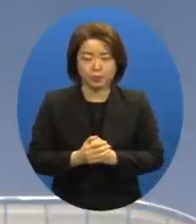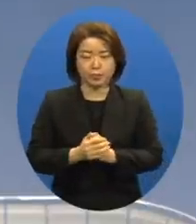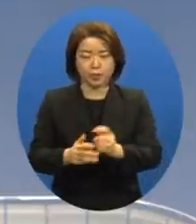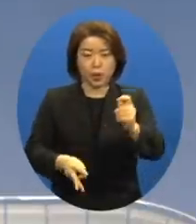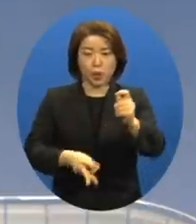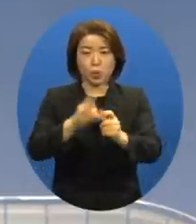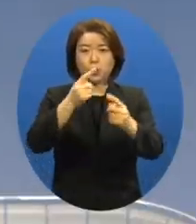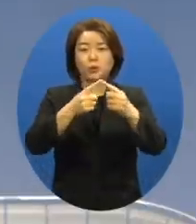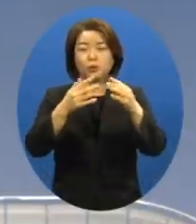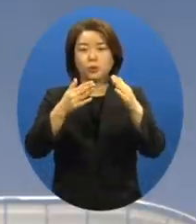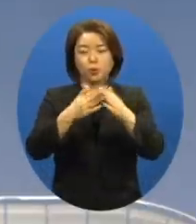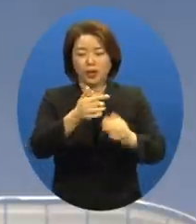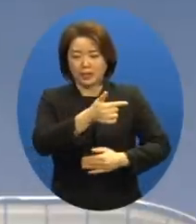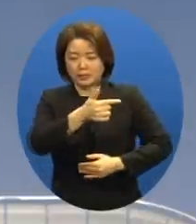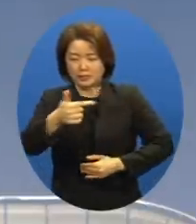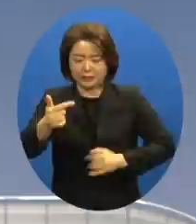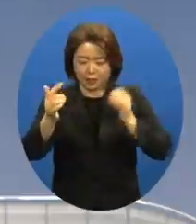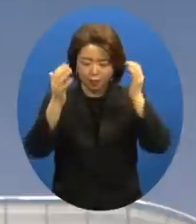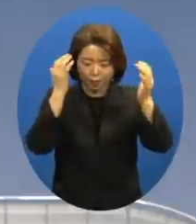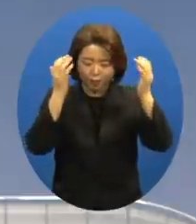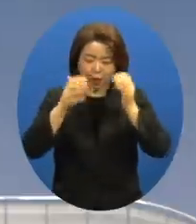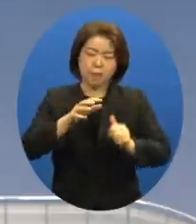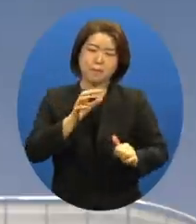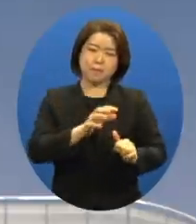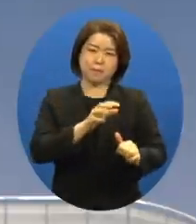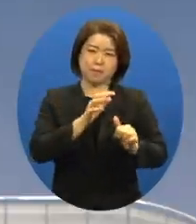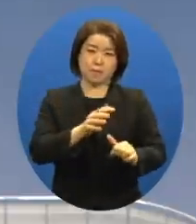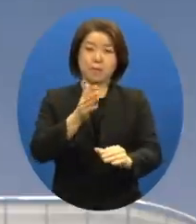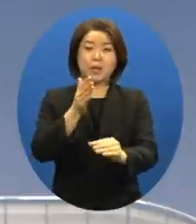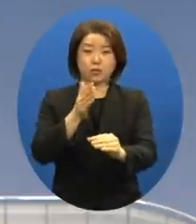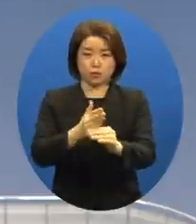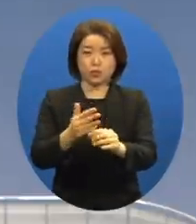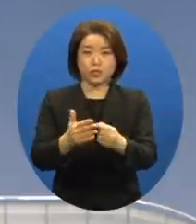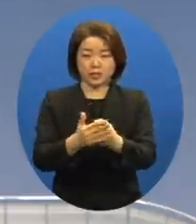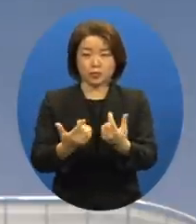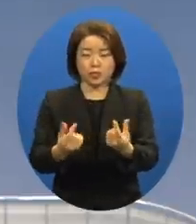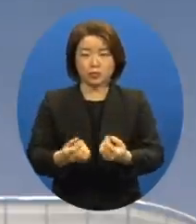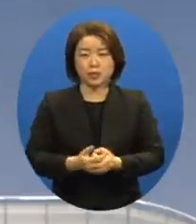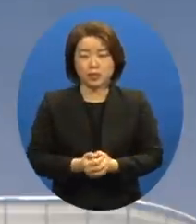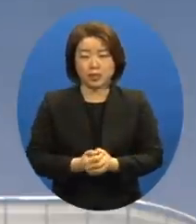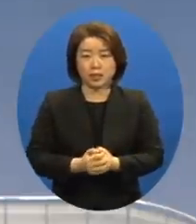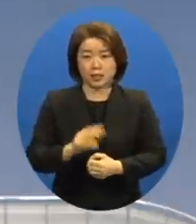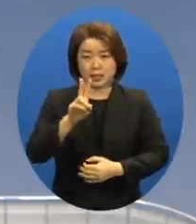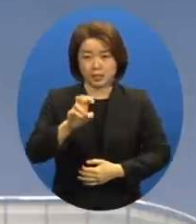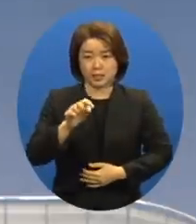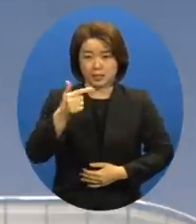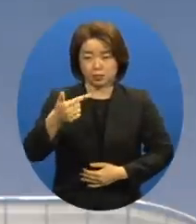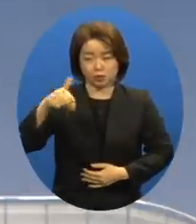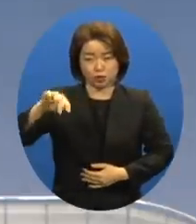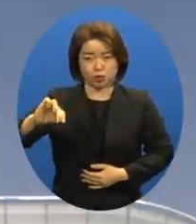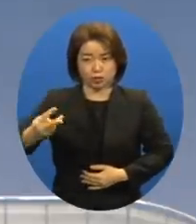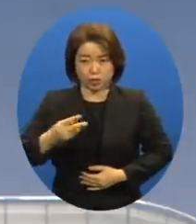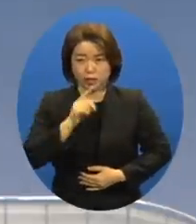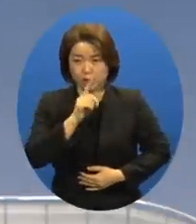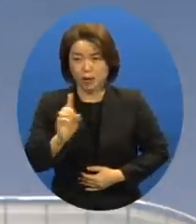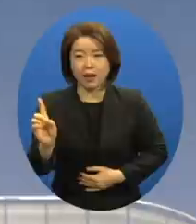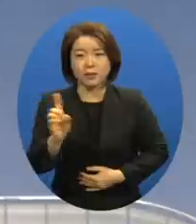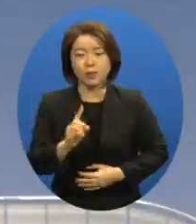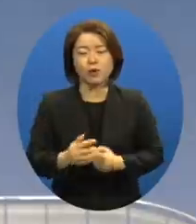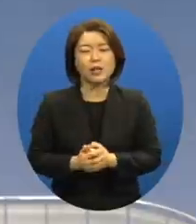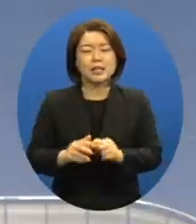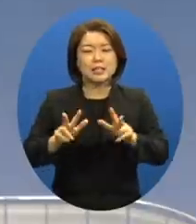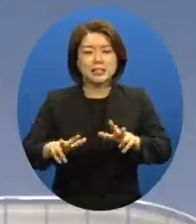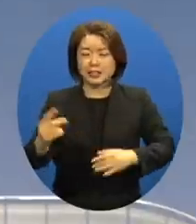환란 가운데 빛 빵을 받고 있는 상황에 있었기 때문에 그렇습니다 26절에 이렇게 말합니다 지금